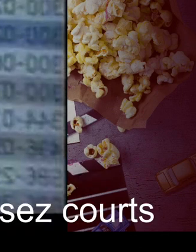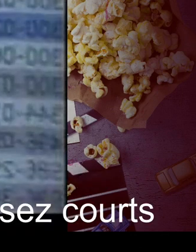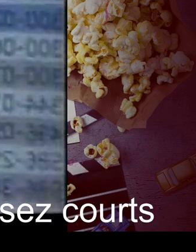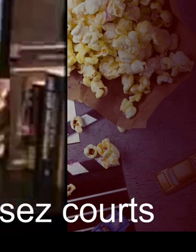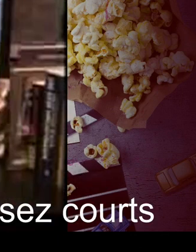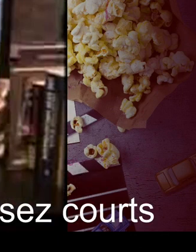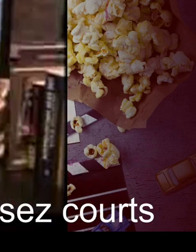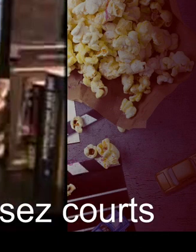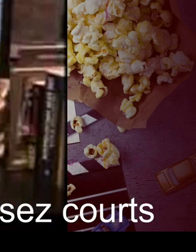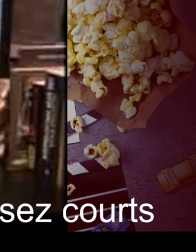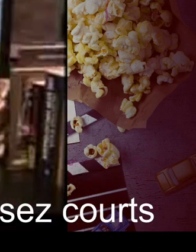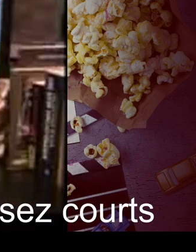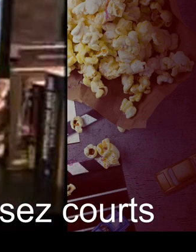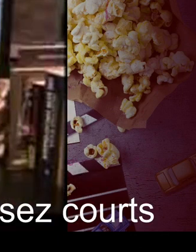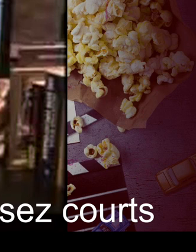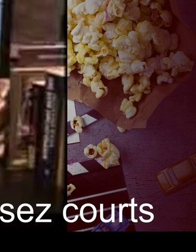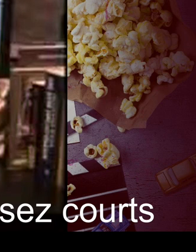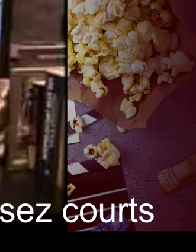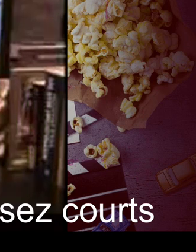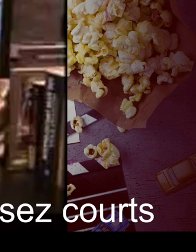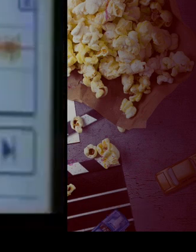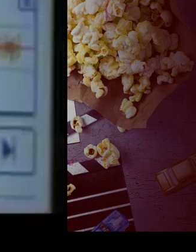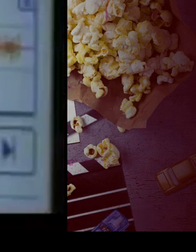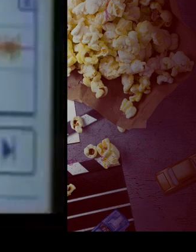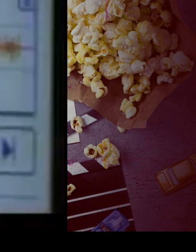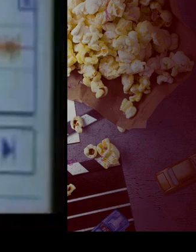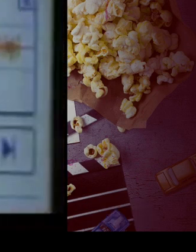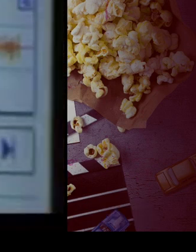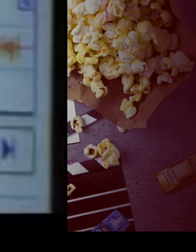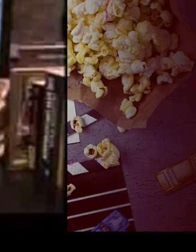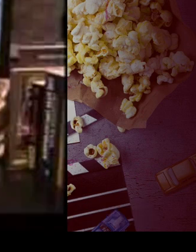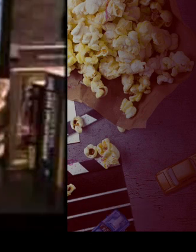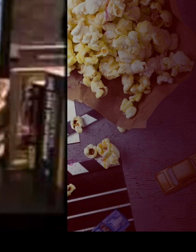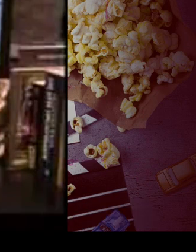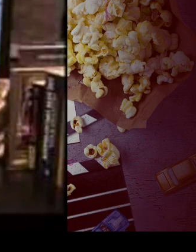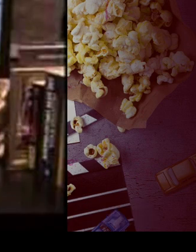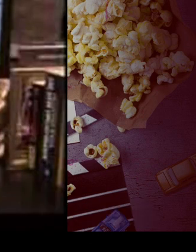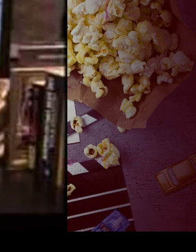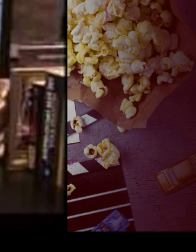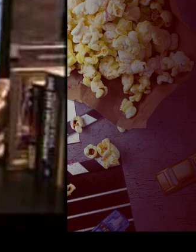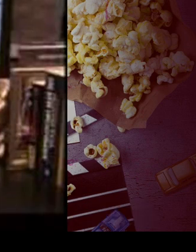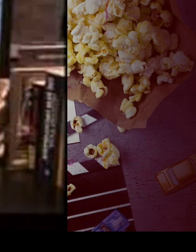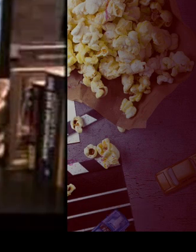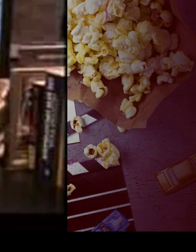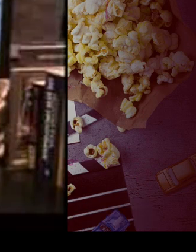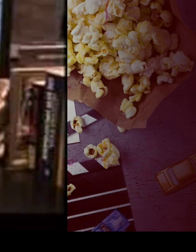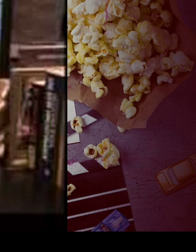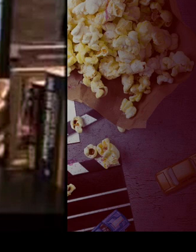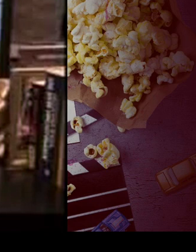puis il fait 3 cris, ces courts pains de cris. Ils sont plutôt bons. Ils ont été utilisés un peu aussi. Le premier que